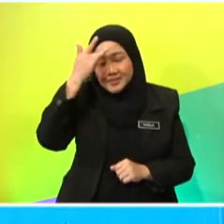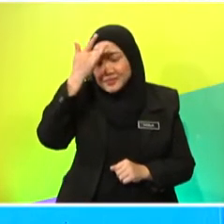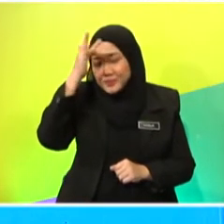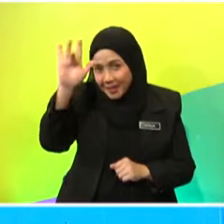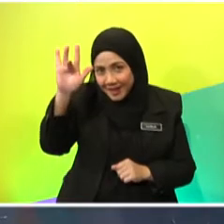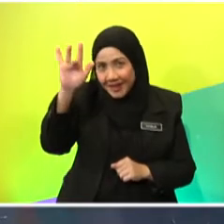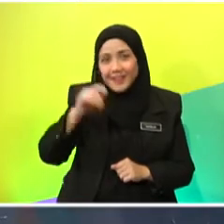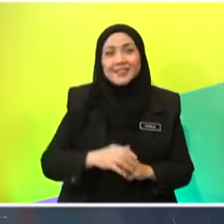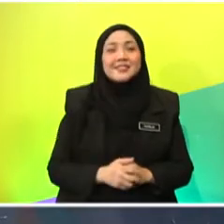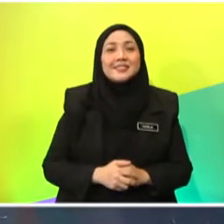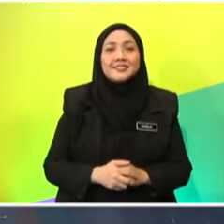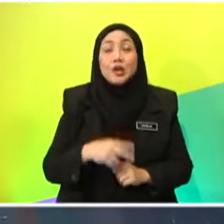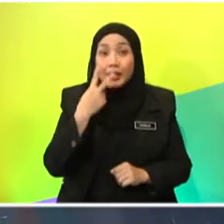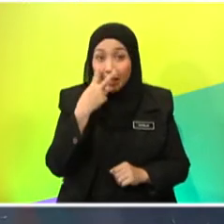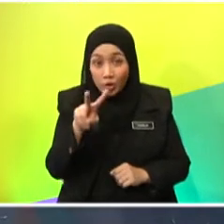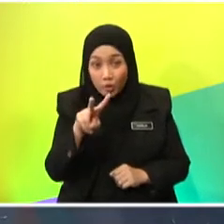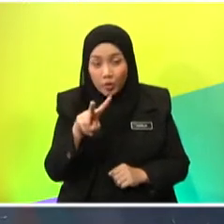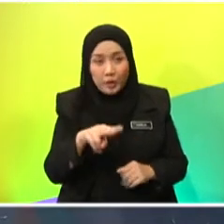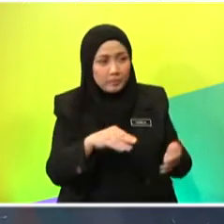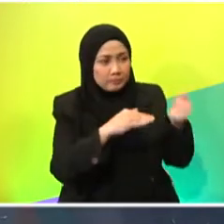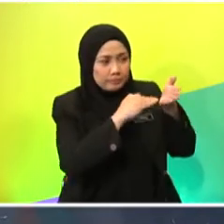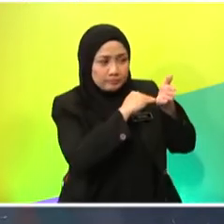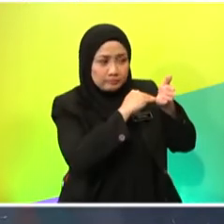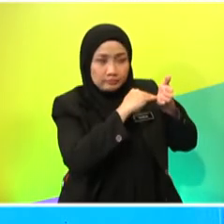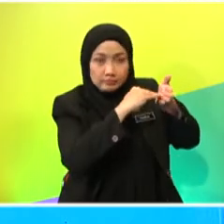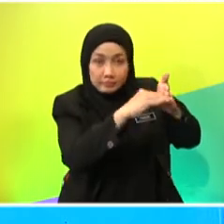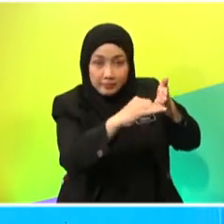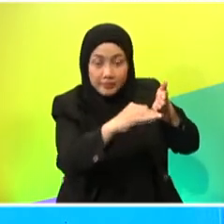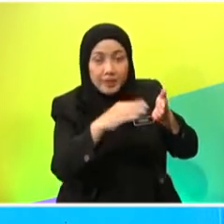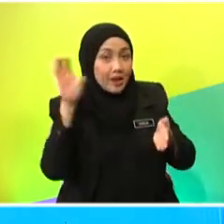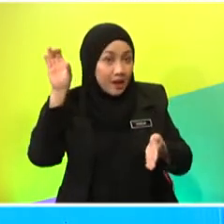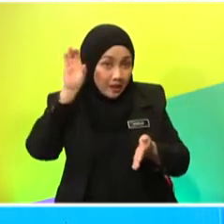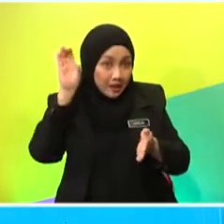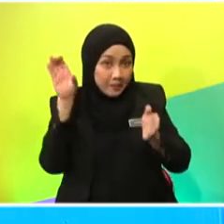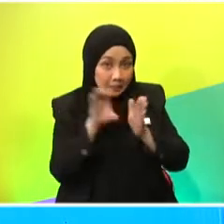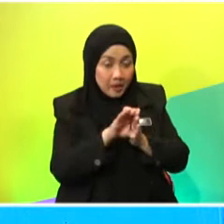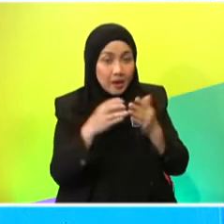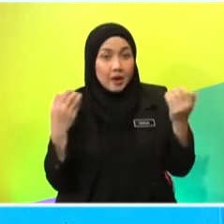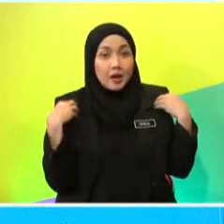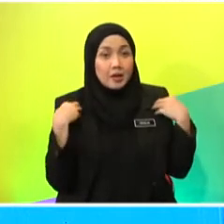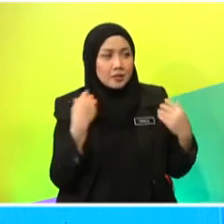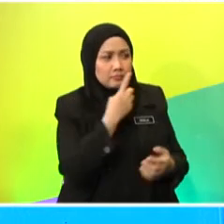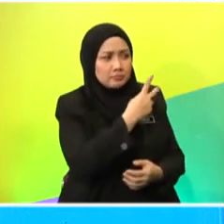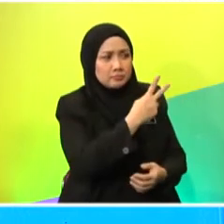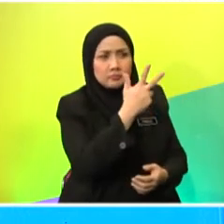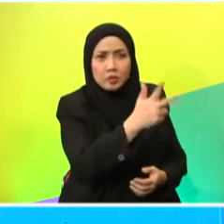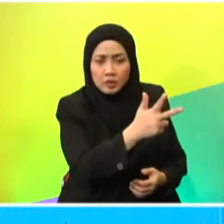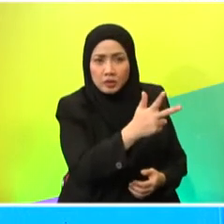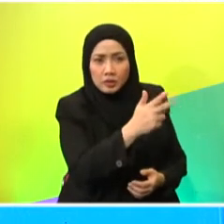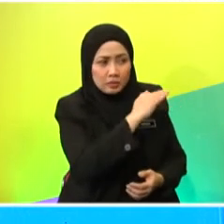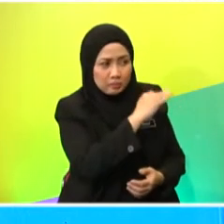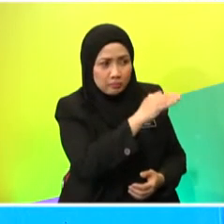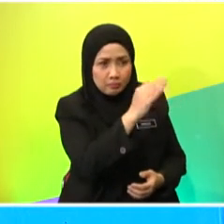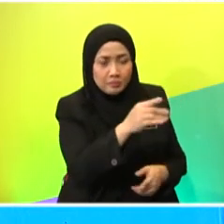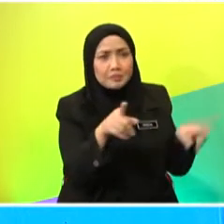kalau kita tengok baris Yang pertama gambarnya 3qyt ada type C dan Barbados yang kedua justru MP3